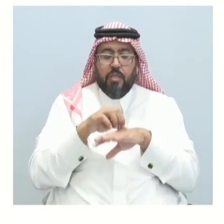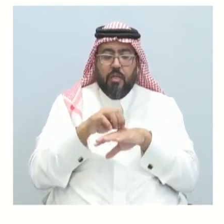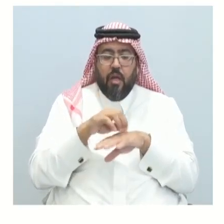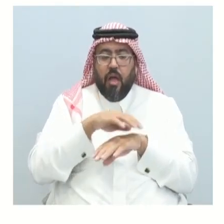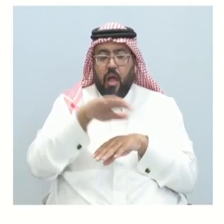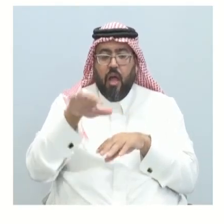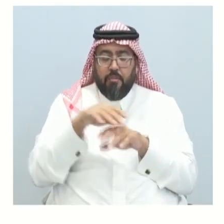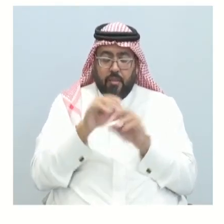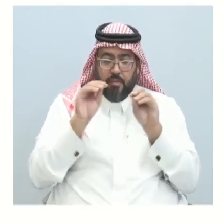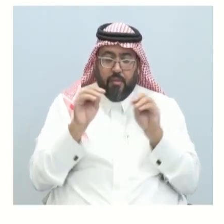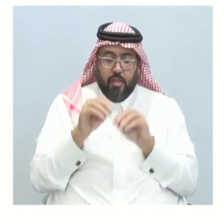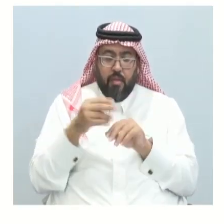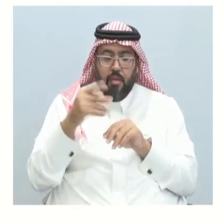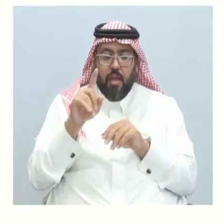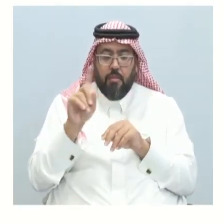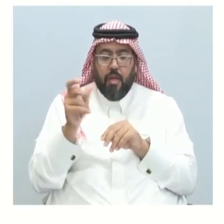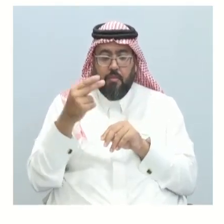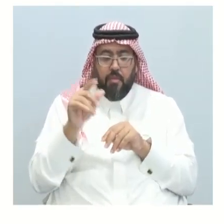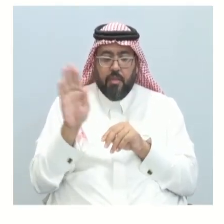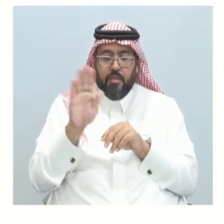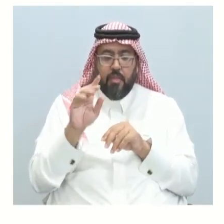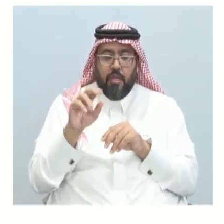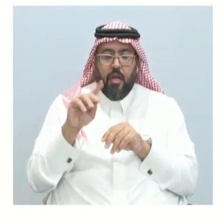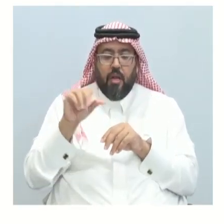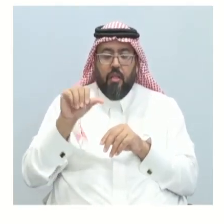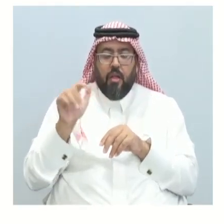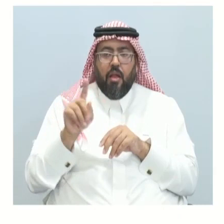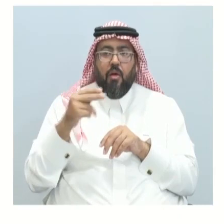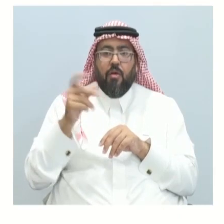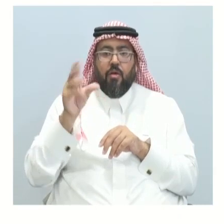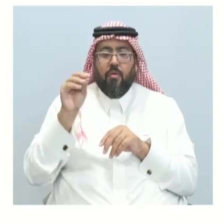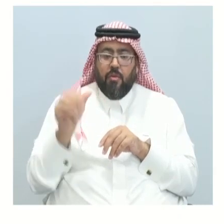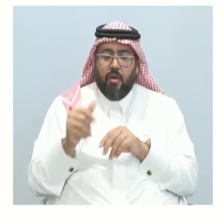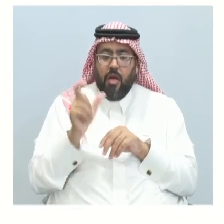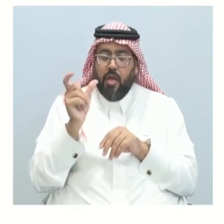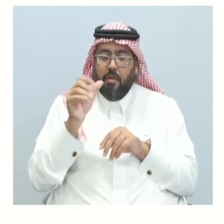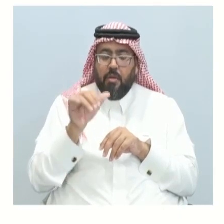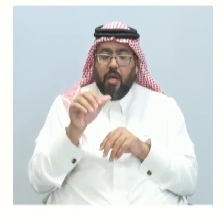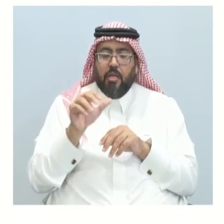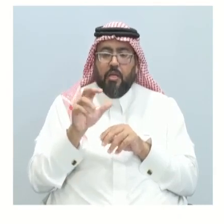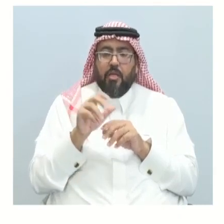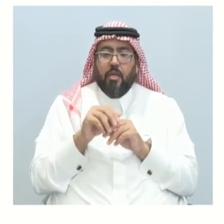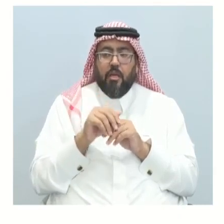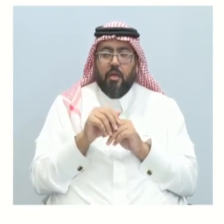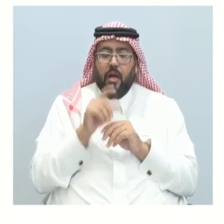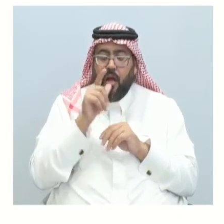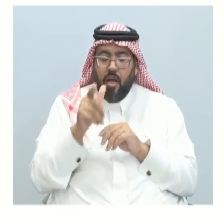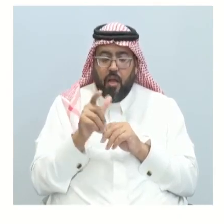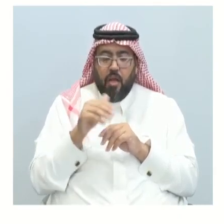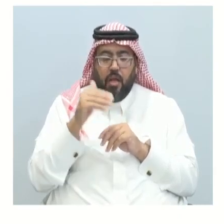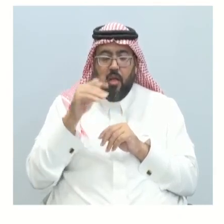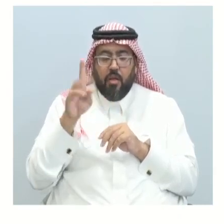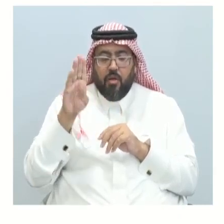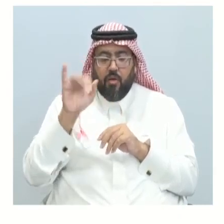وايضا ما جاء في حديث عبد الله بن عباس رضي الله عنهما عن النبي صلى الله عليه وسلم قال